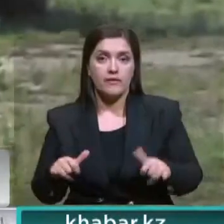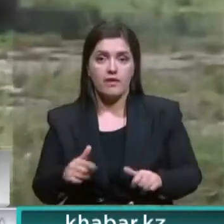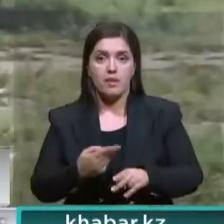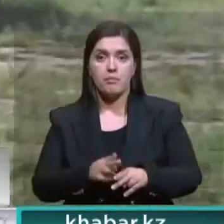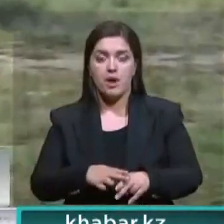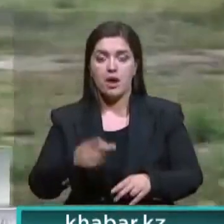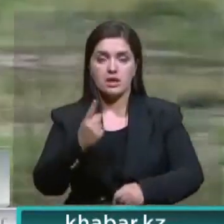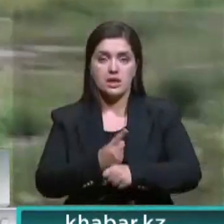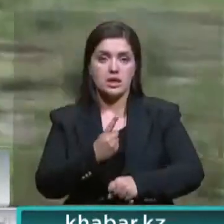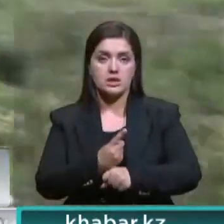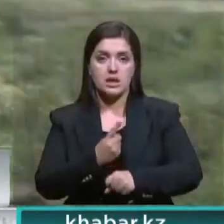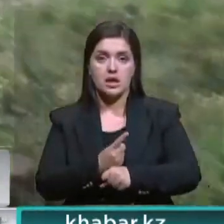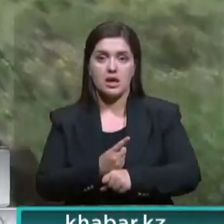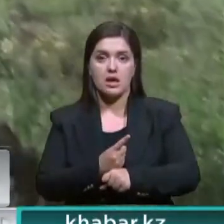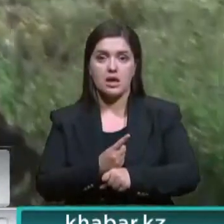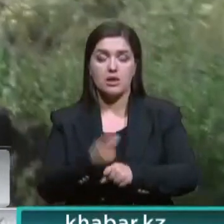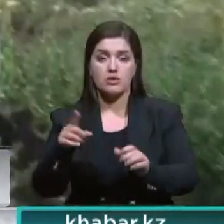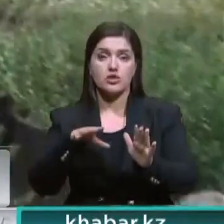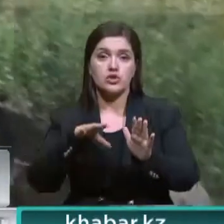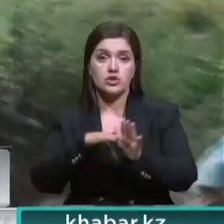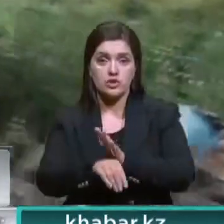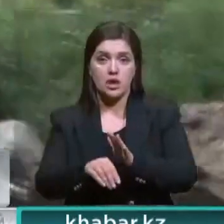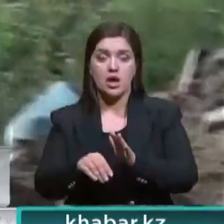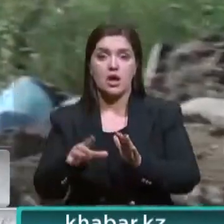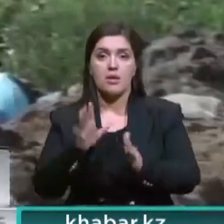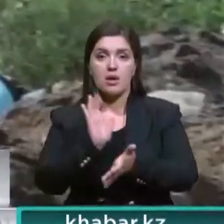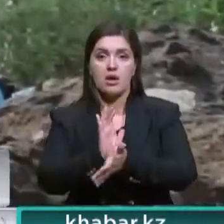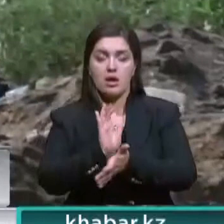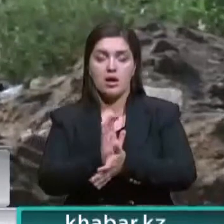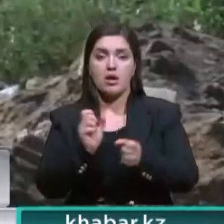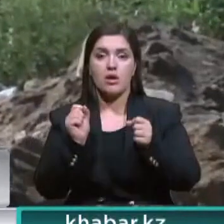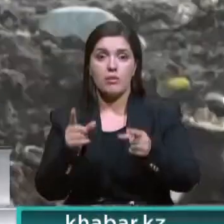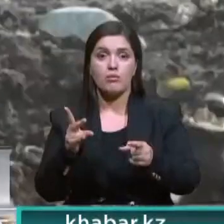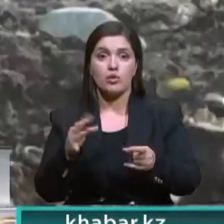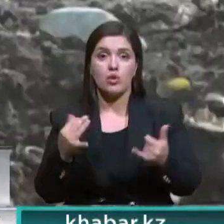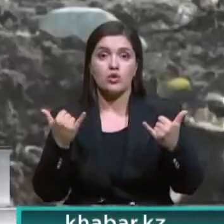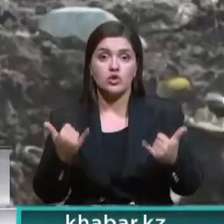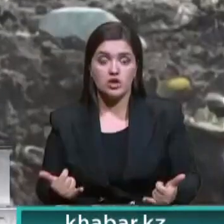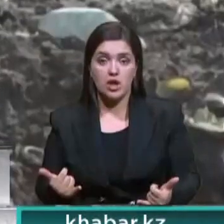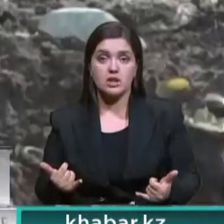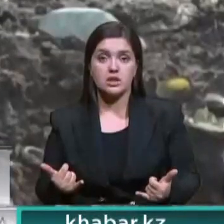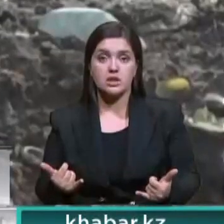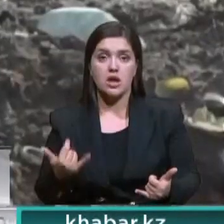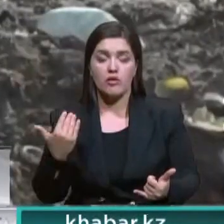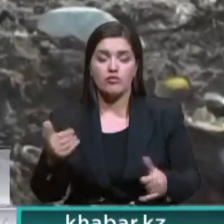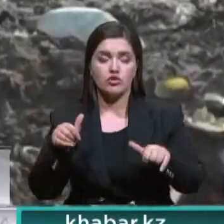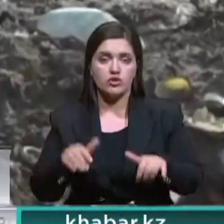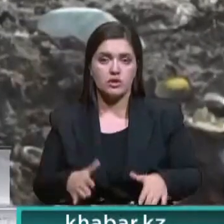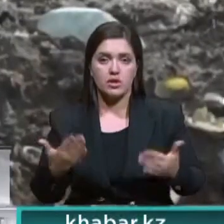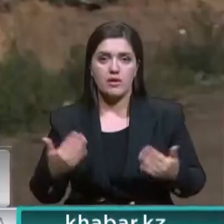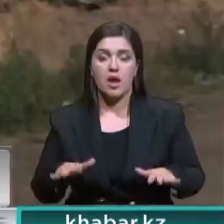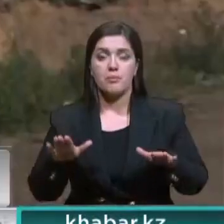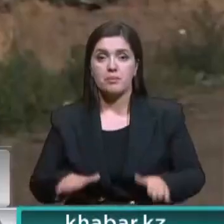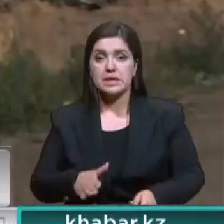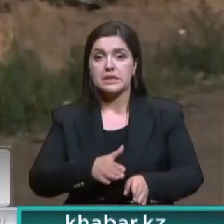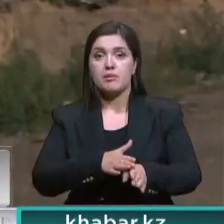незаконно организованная свалка фактически считалась действующим полигоном для отходов. Но сейчас его судьба предрешена. Местные исполнительные